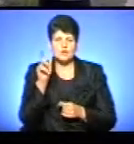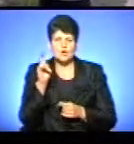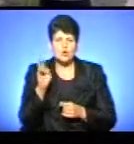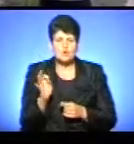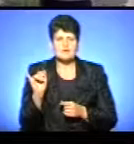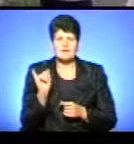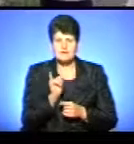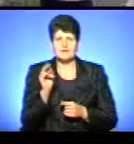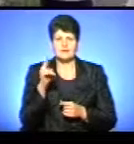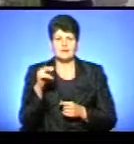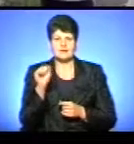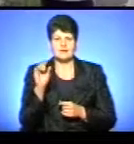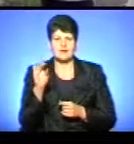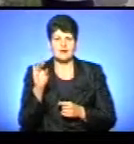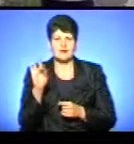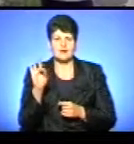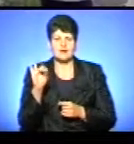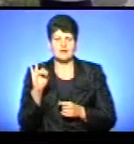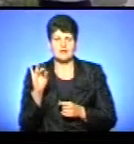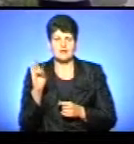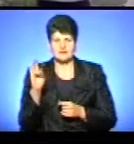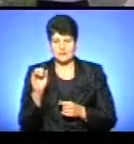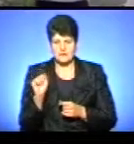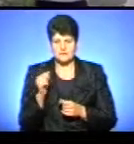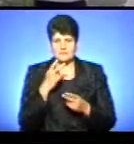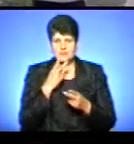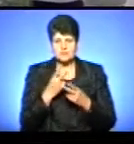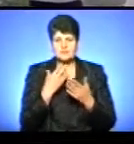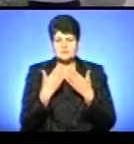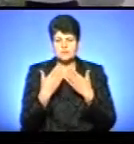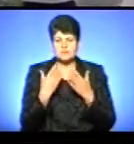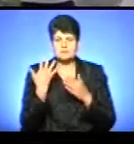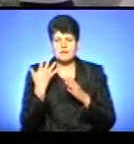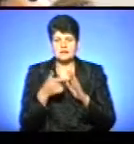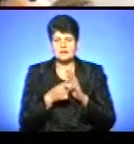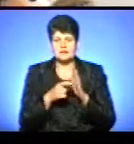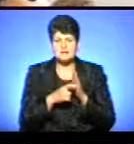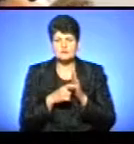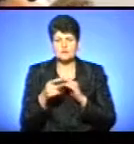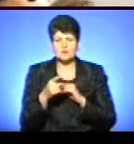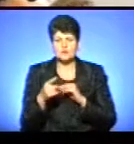як авторка спілкується із читачами, п'ятикласниками Тернопільської гімназії.